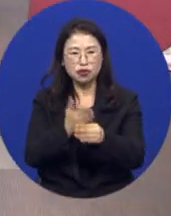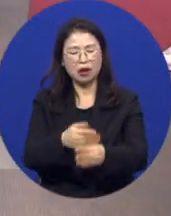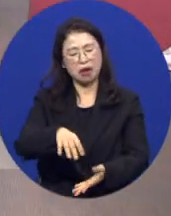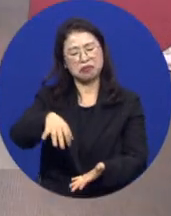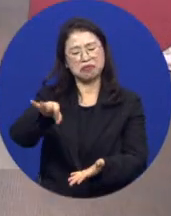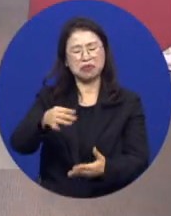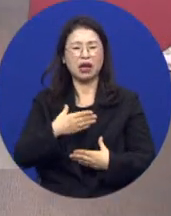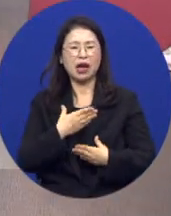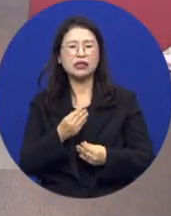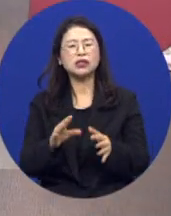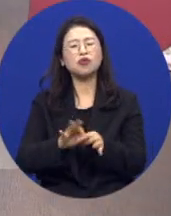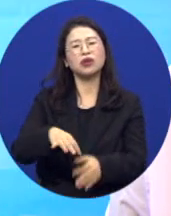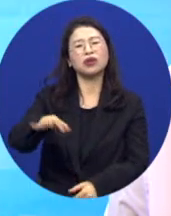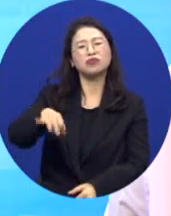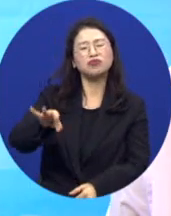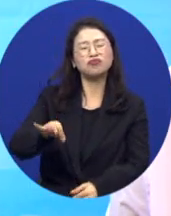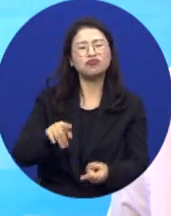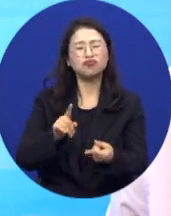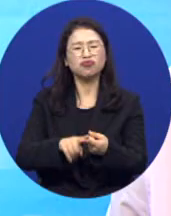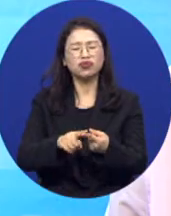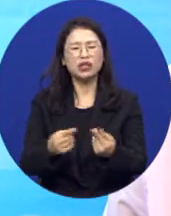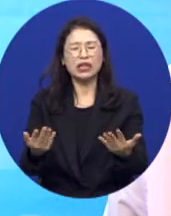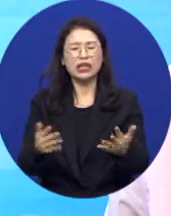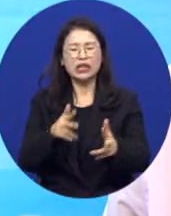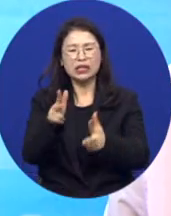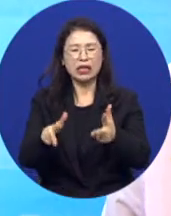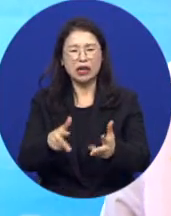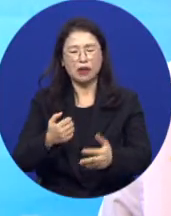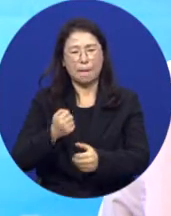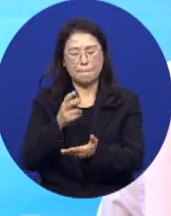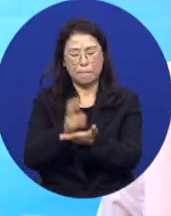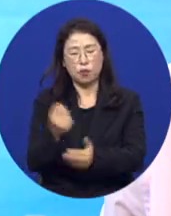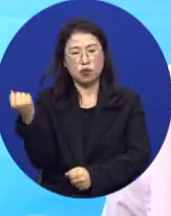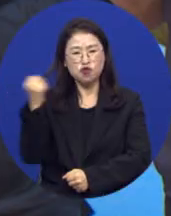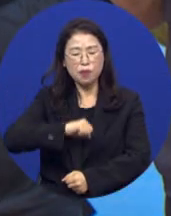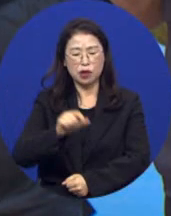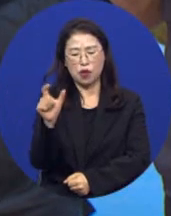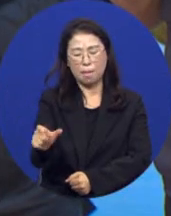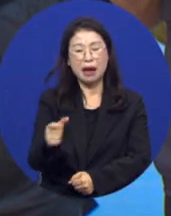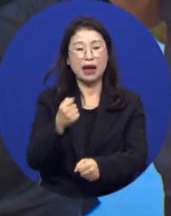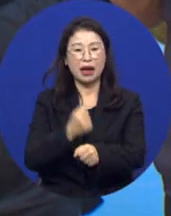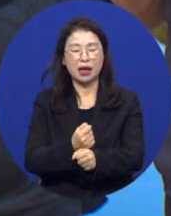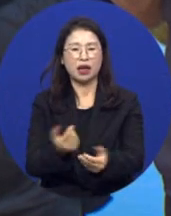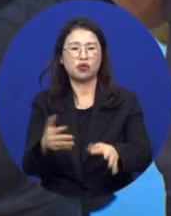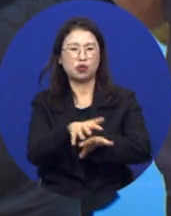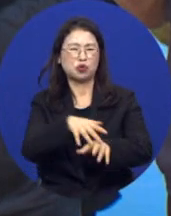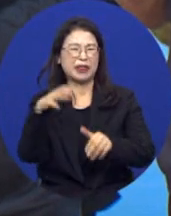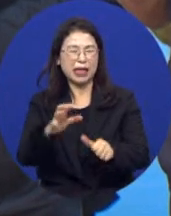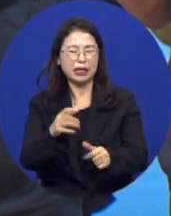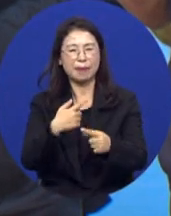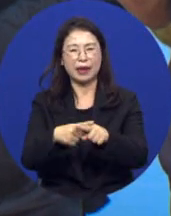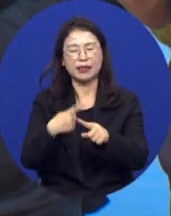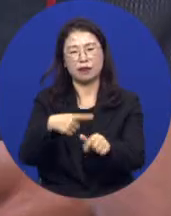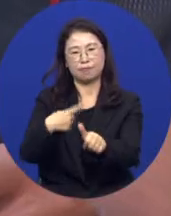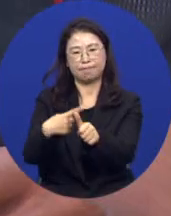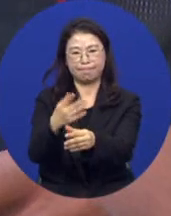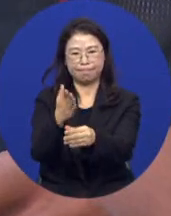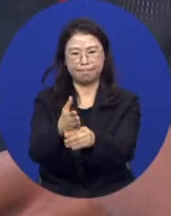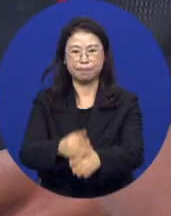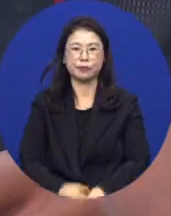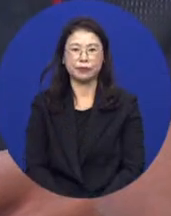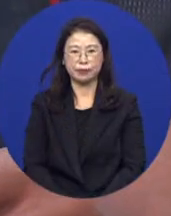사소한 안전조치 미비 사항을 산업안전보건법 위반 혐의로 적시했다며 노조 탄압이라고 비판했습니다.